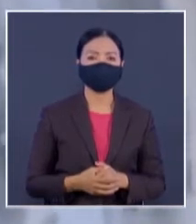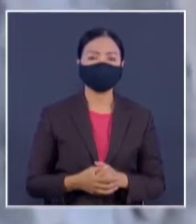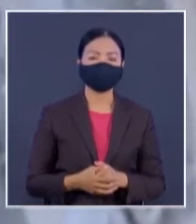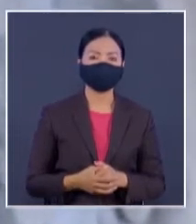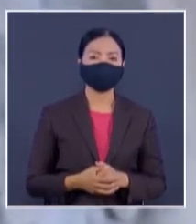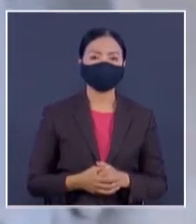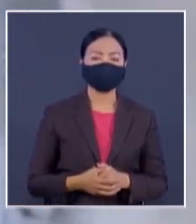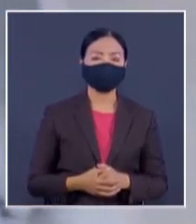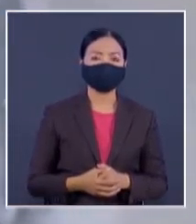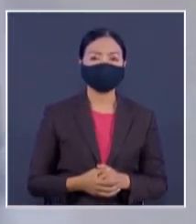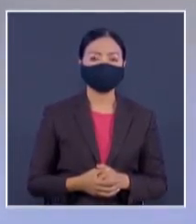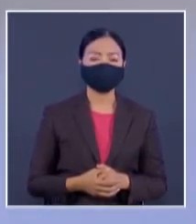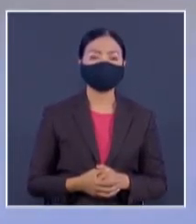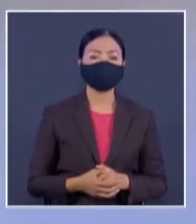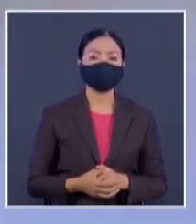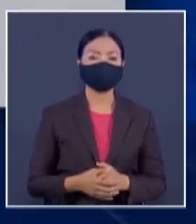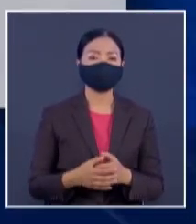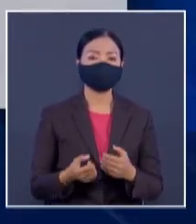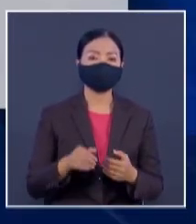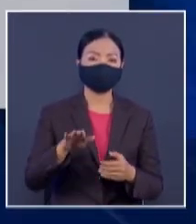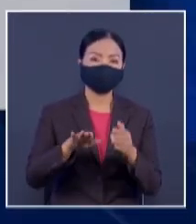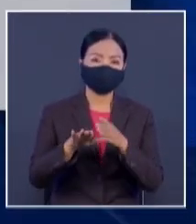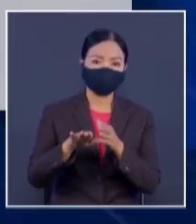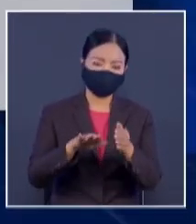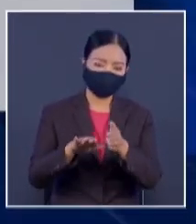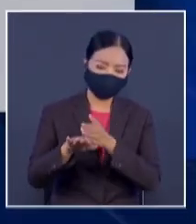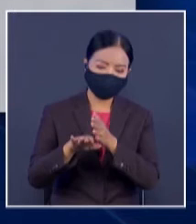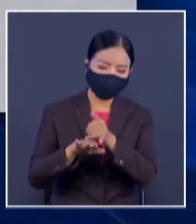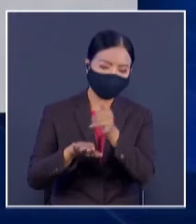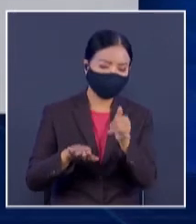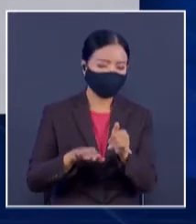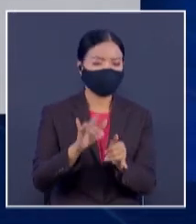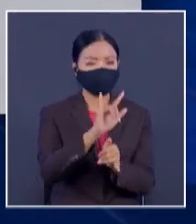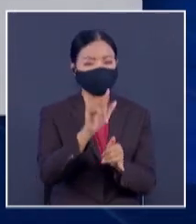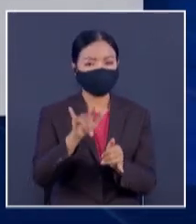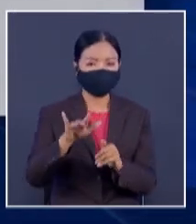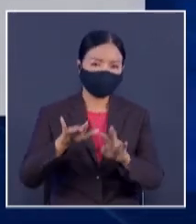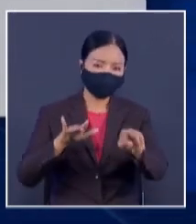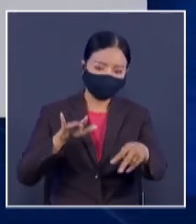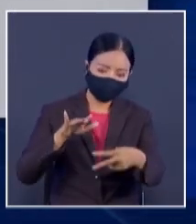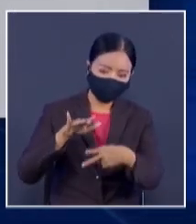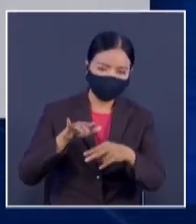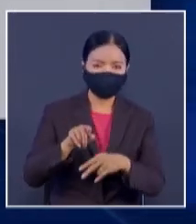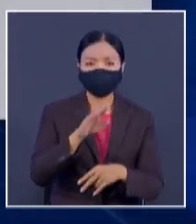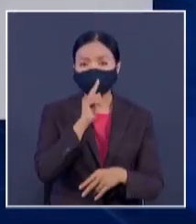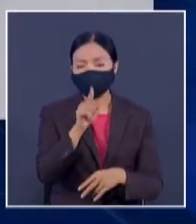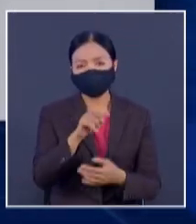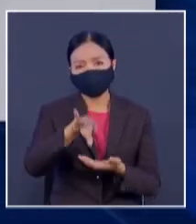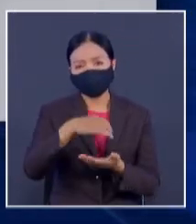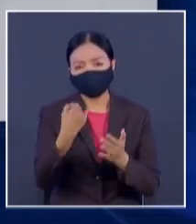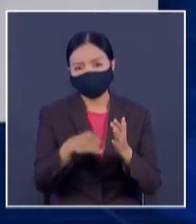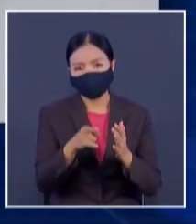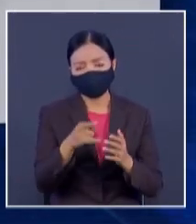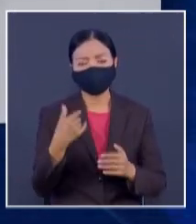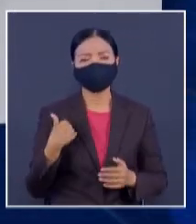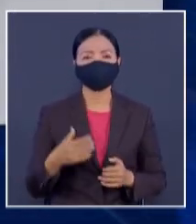ดูต ั วเองก็เลยลงมา I love you อาจจะเป็นอย่างนั้น ตำรวจก็บอกว่าจะดำเนินคดีถ้าท่านสสศิ